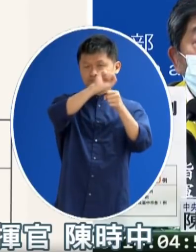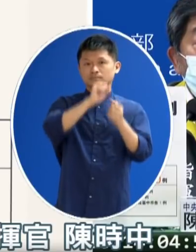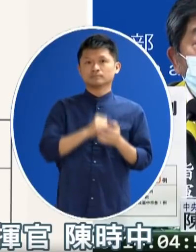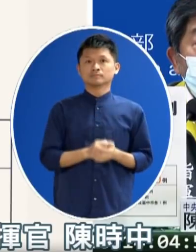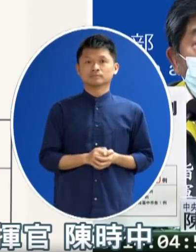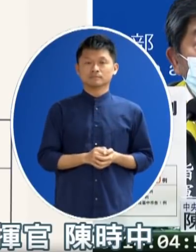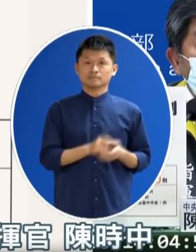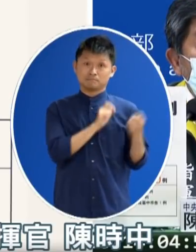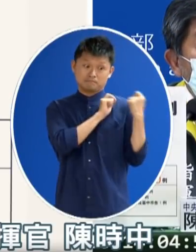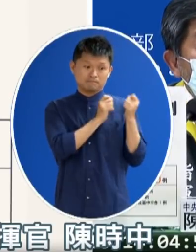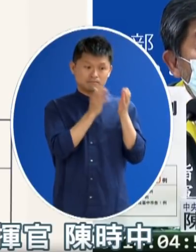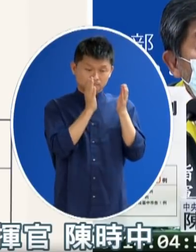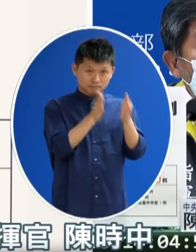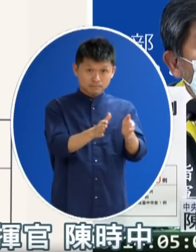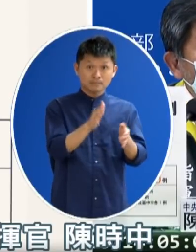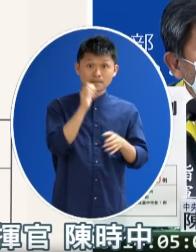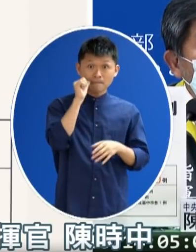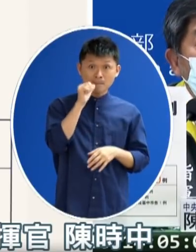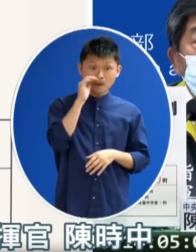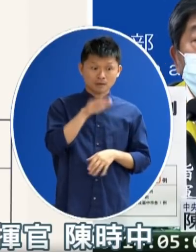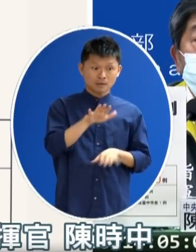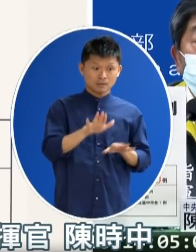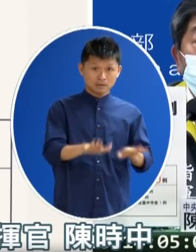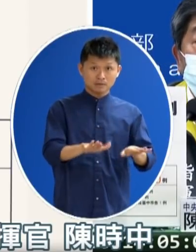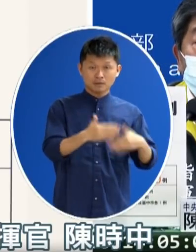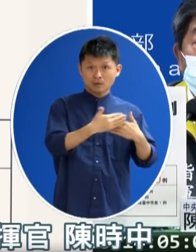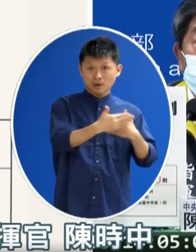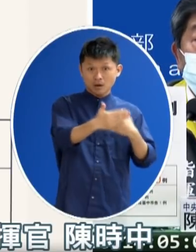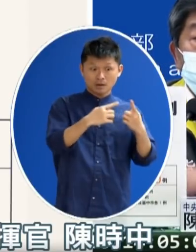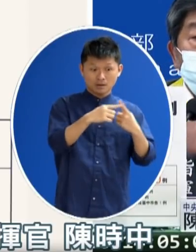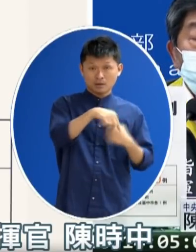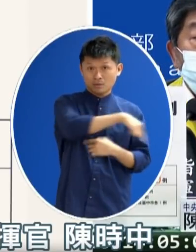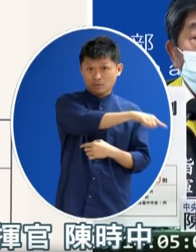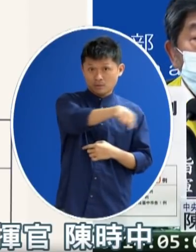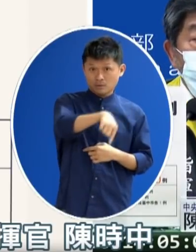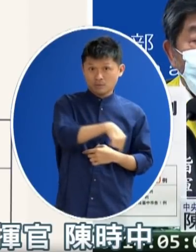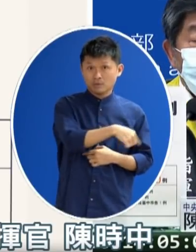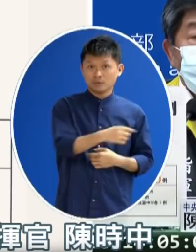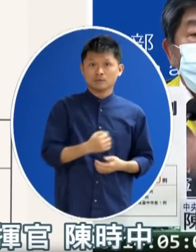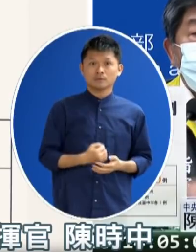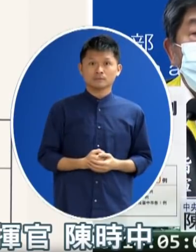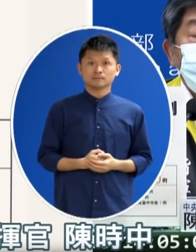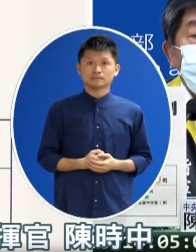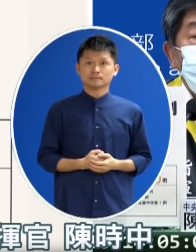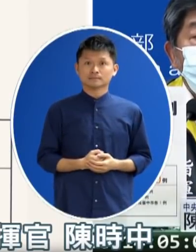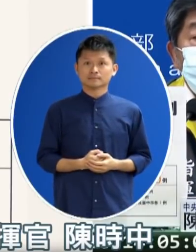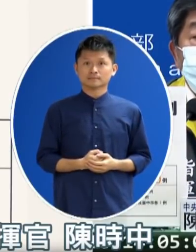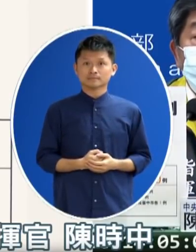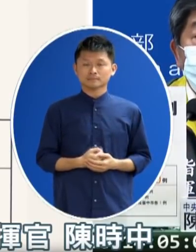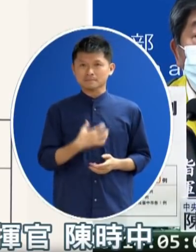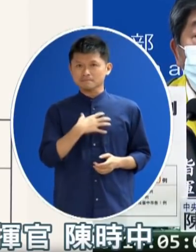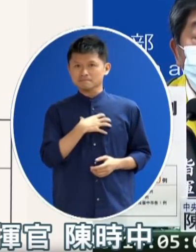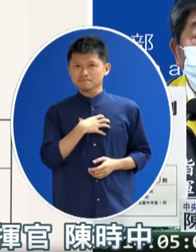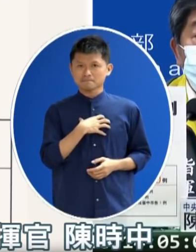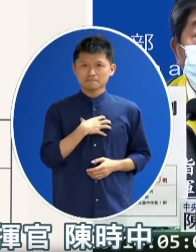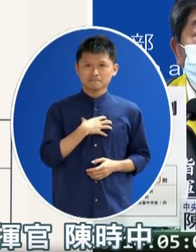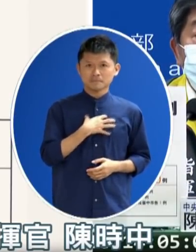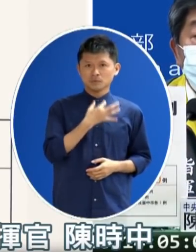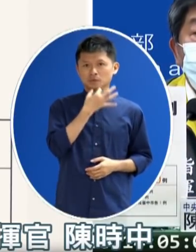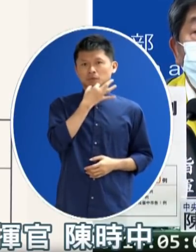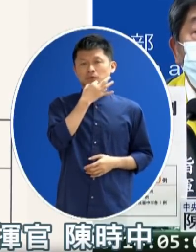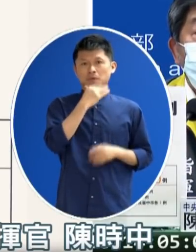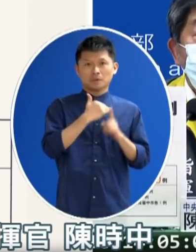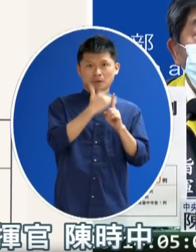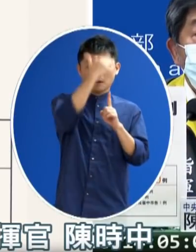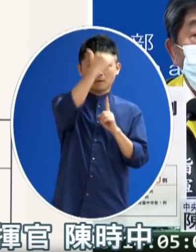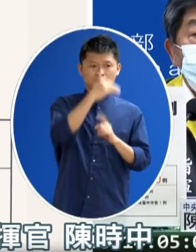对哈苗栗现在已经被隔离开的哈，被隔离开的哈的一些哈风险的高风险